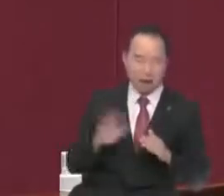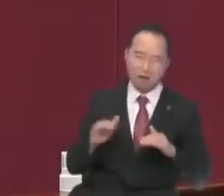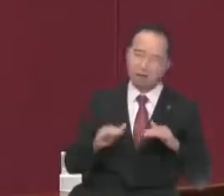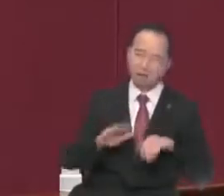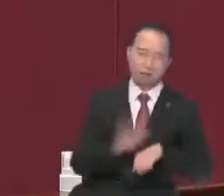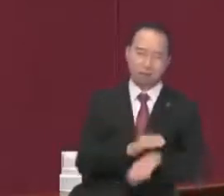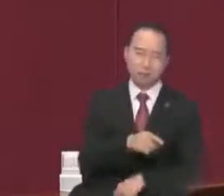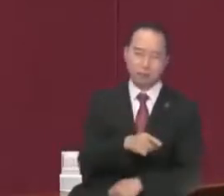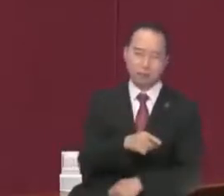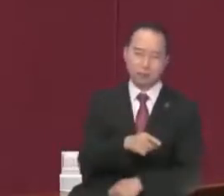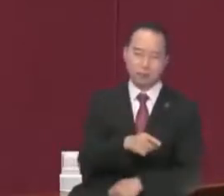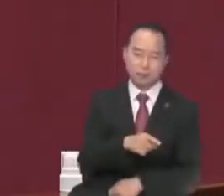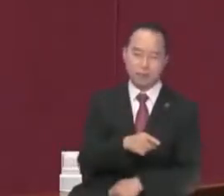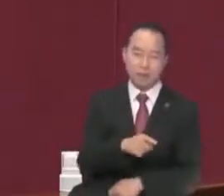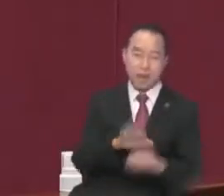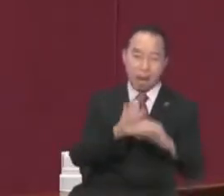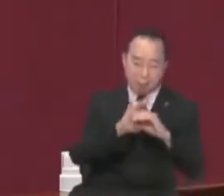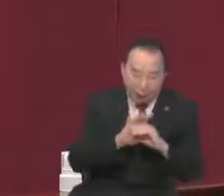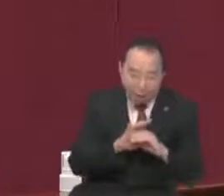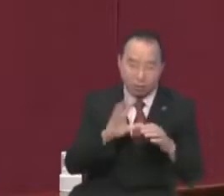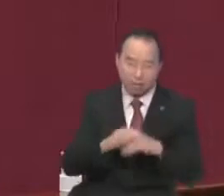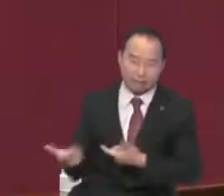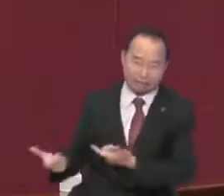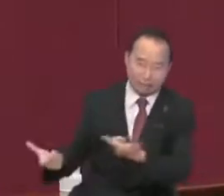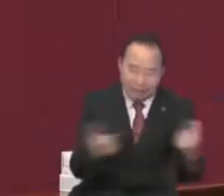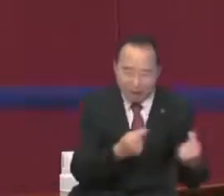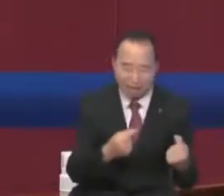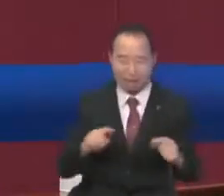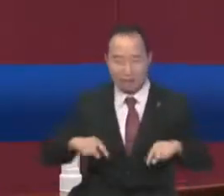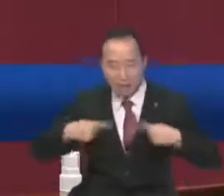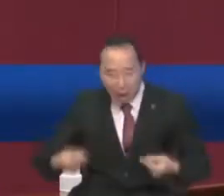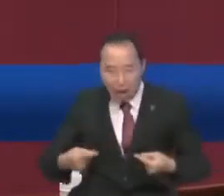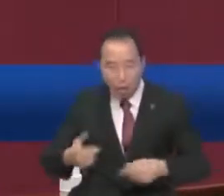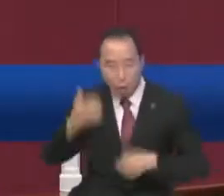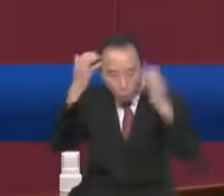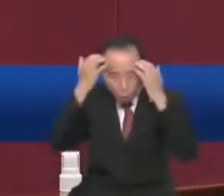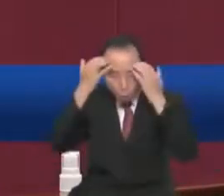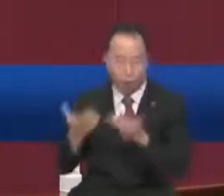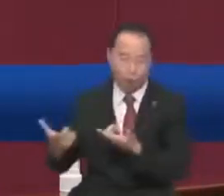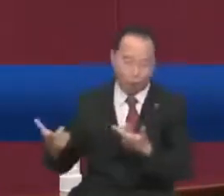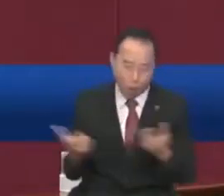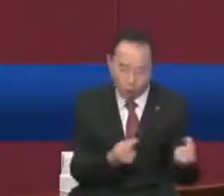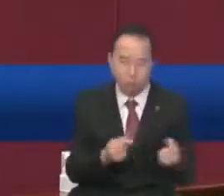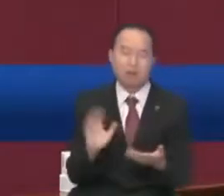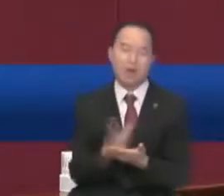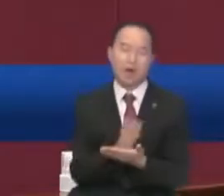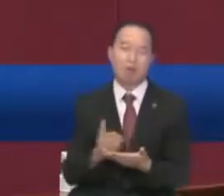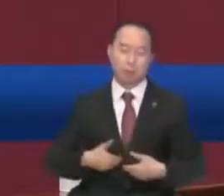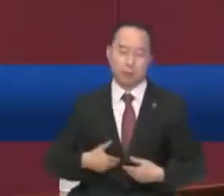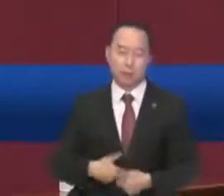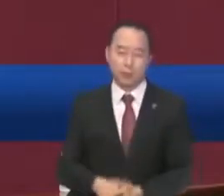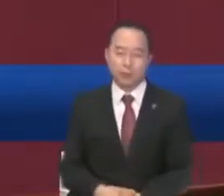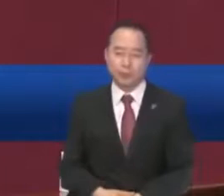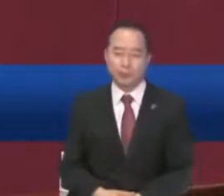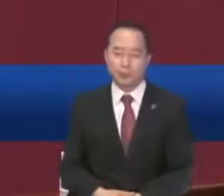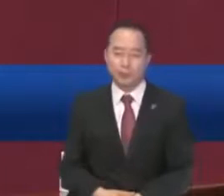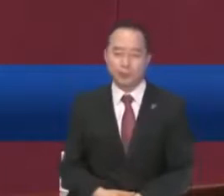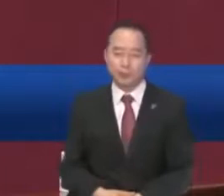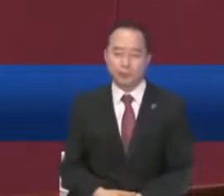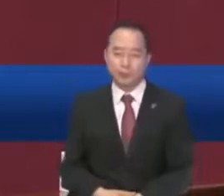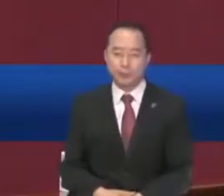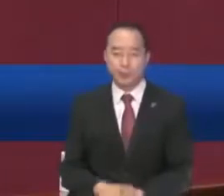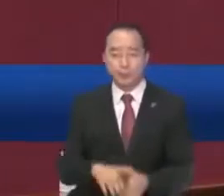방역 조치에 동참하는 것인 만큼 고통도 누구도 예외 없이 골고루 나누어야 합니다.